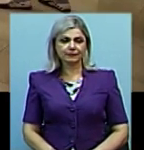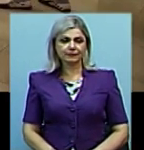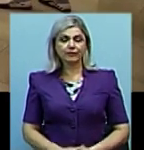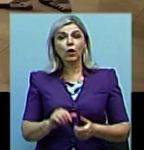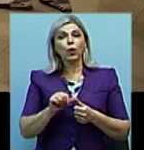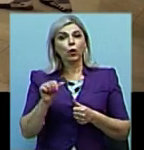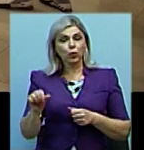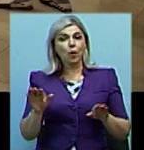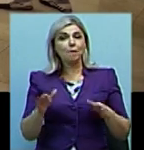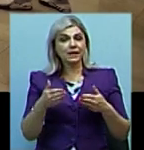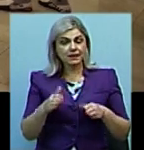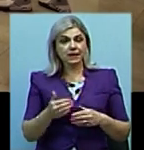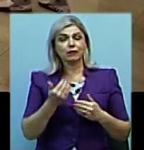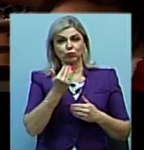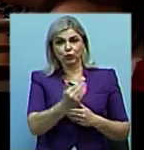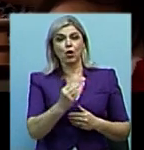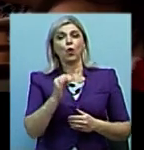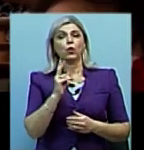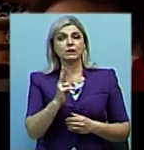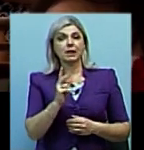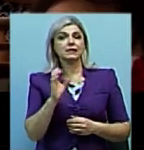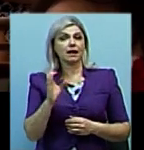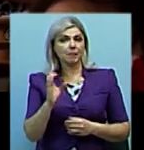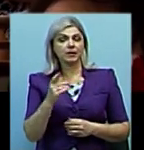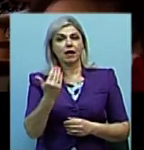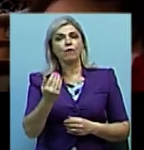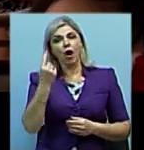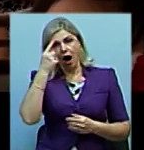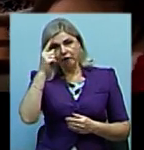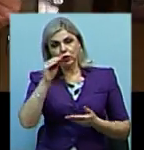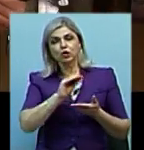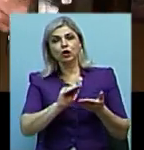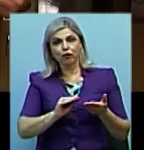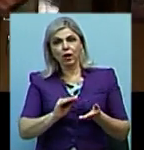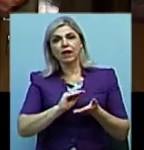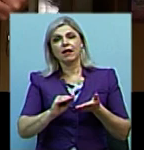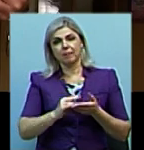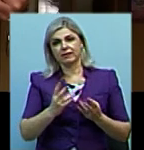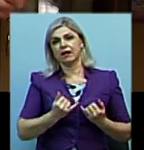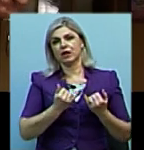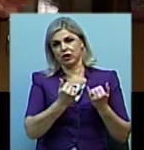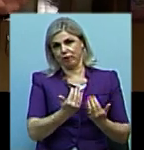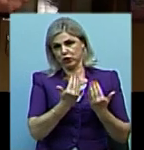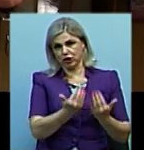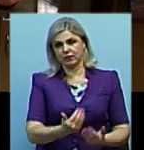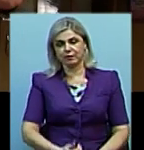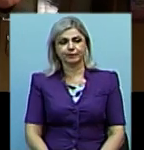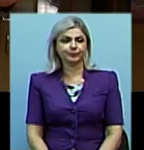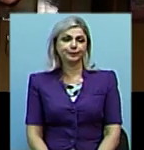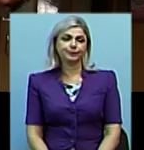Окрім пісень самого Кузьми Скрябіна, на вечорі пролунали й авторські твори, написані на його честь.